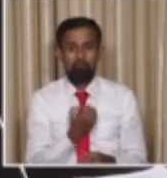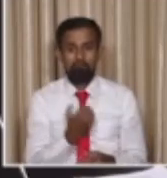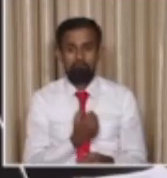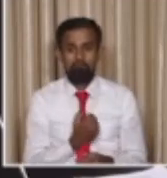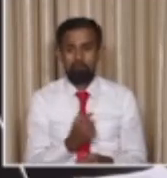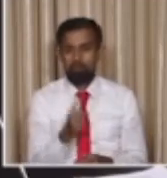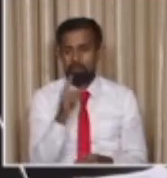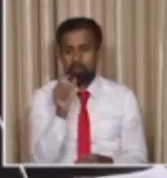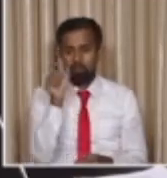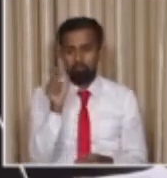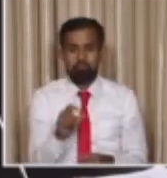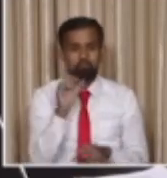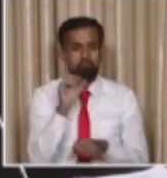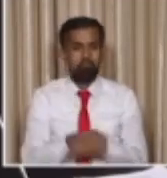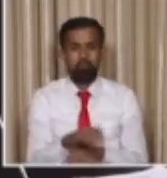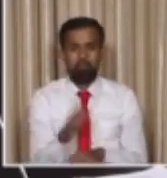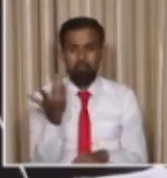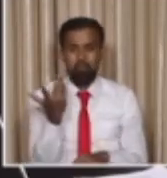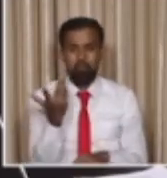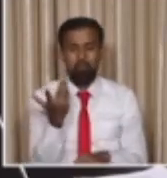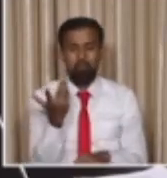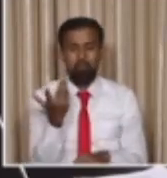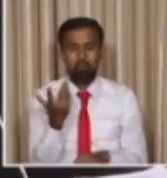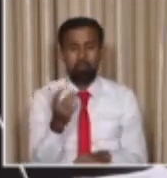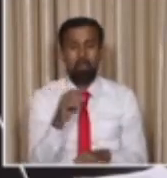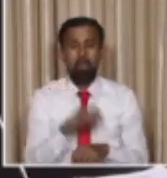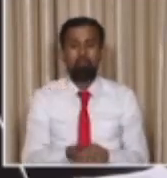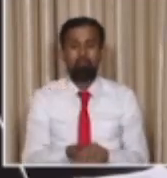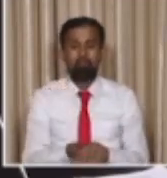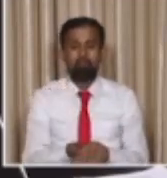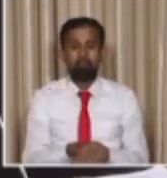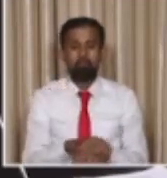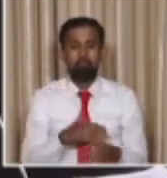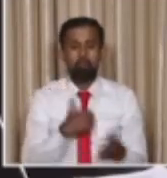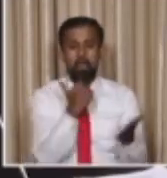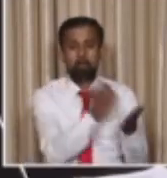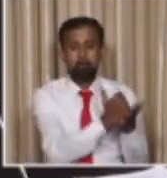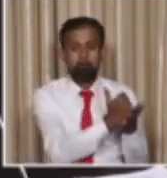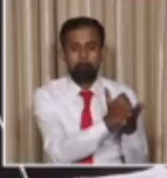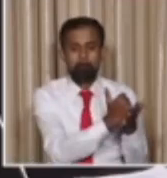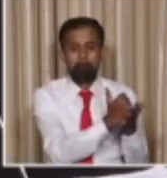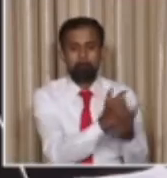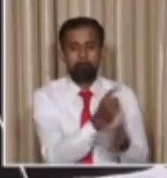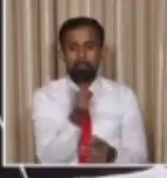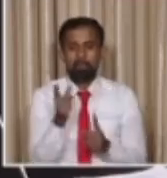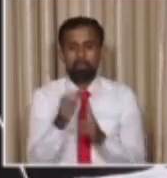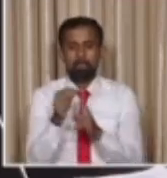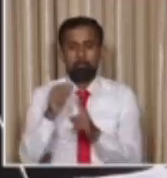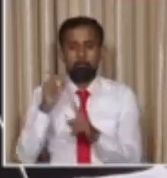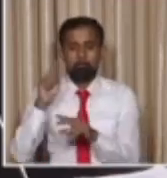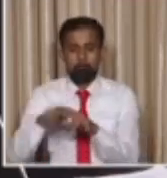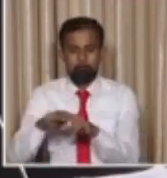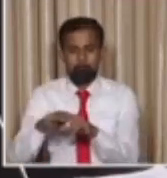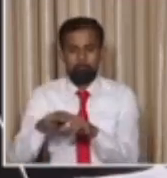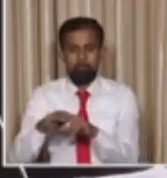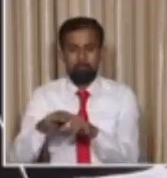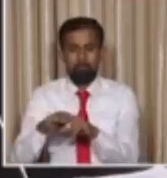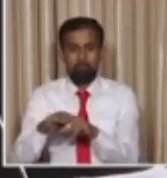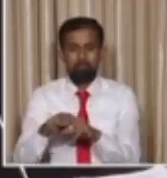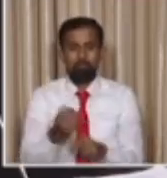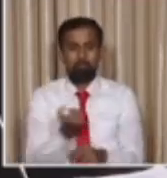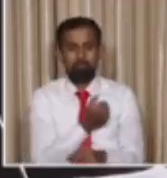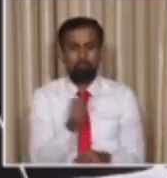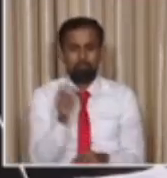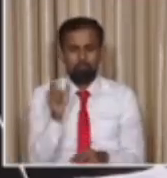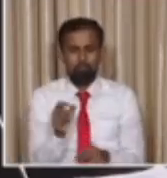එක මිනිහෙකුට අත තියලා නැහැ. අත තියලා තියෙන්නේ කාටද? ශ්‍රී ලංකා මහ බැංකුවටයි අර EPF ETF කට්ටියට. මේක මේ වෛද්‍යවරු